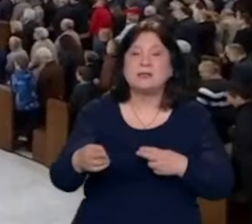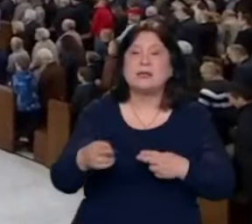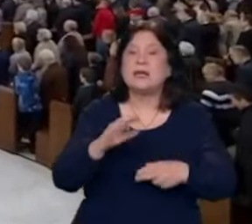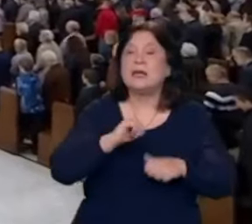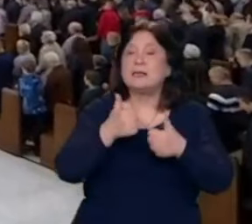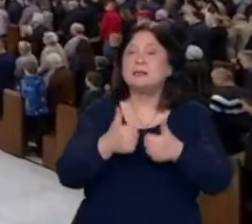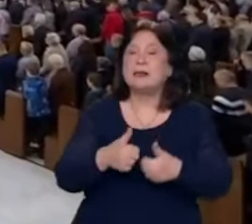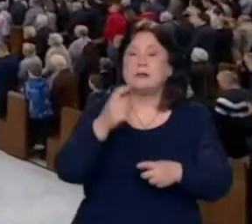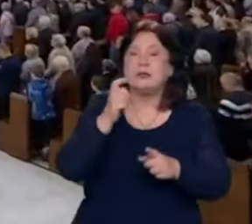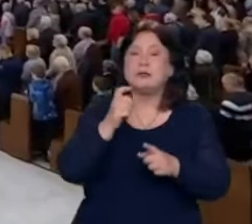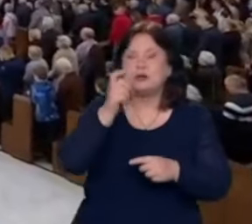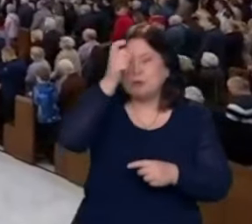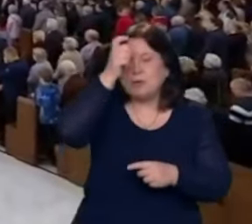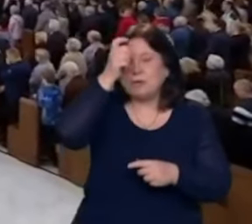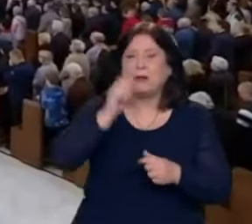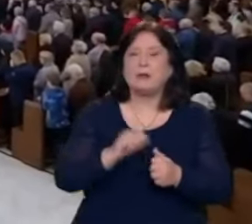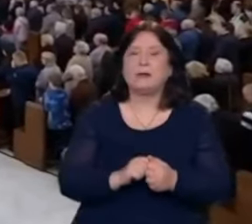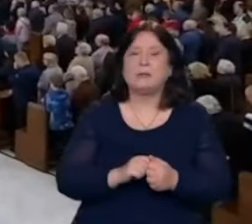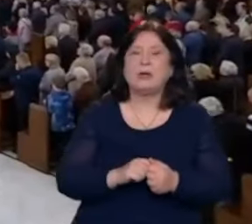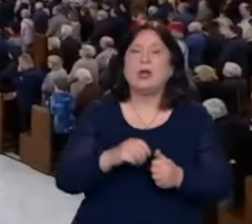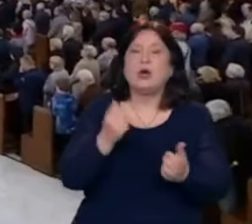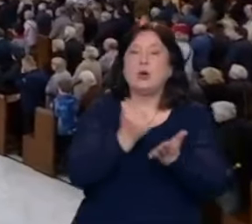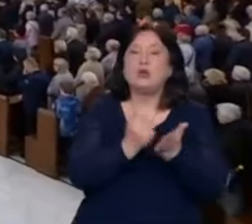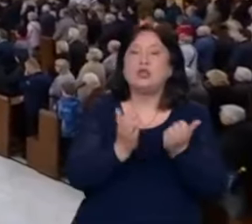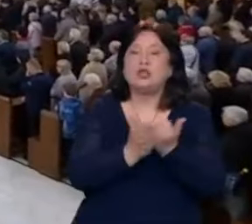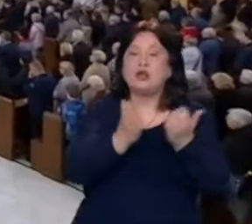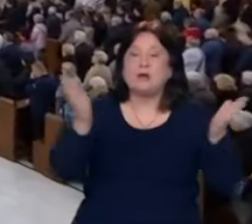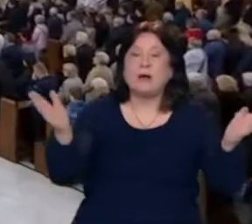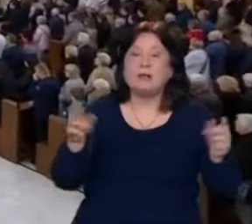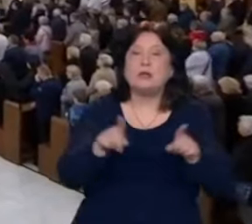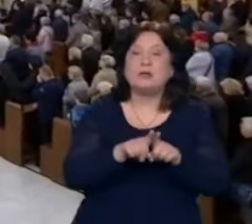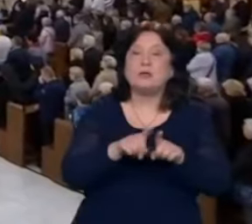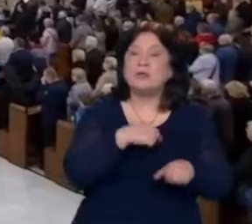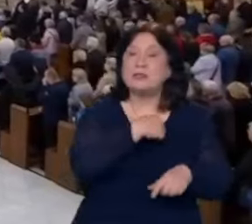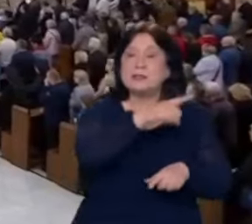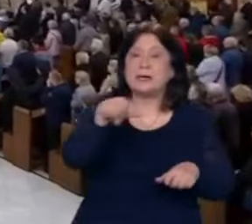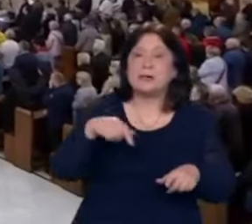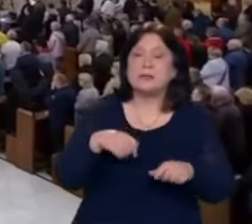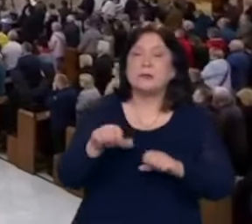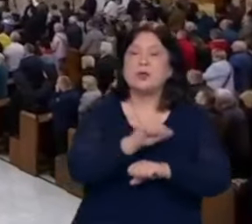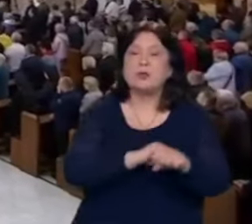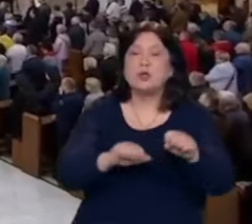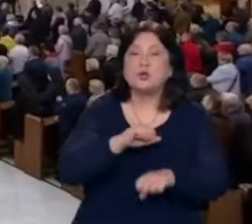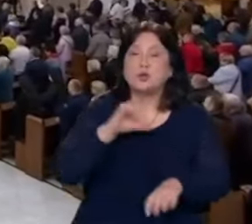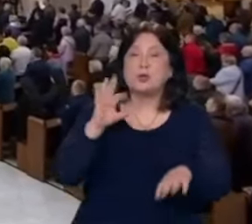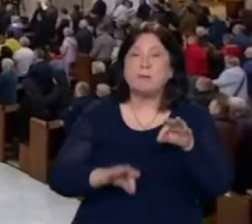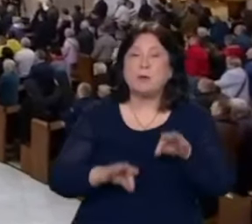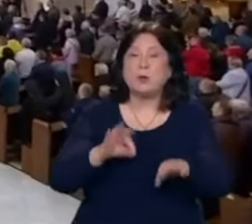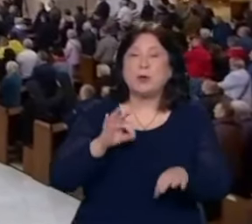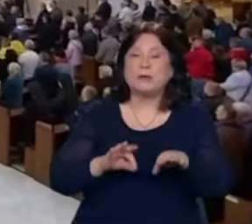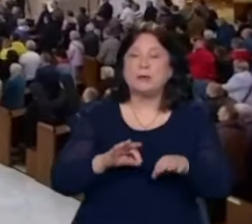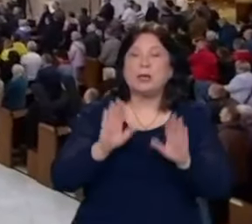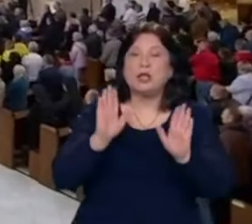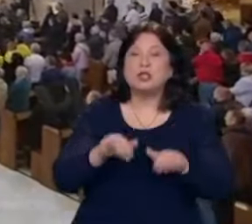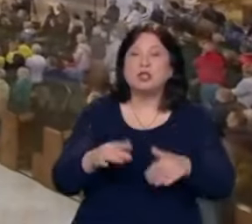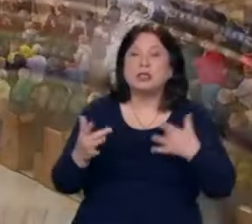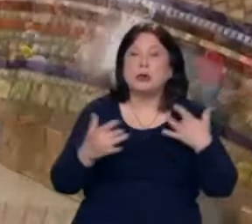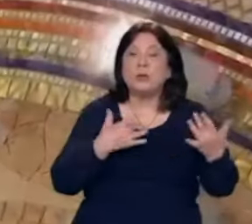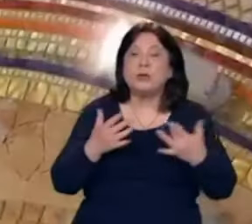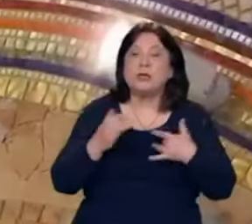się człowiekiem ukrzyżowany również za nas pod poncjuszem Piłatem został